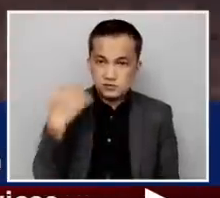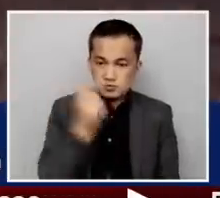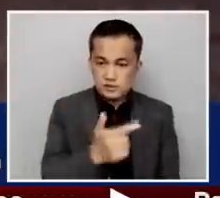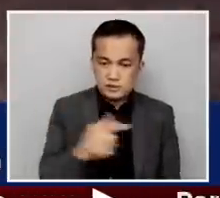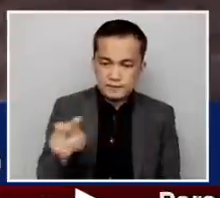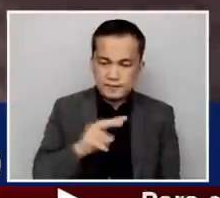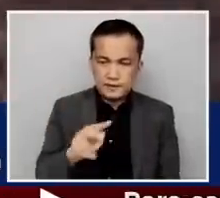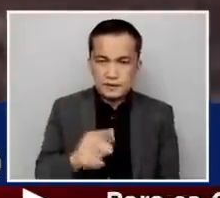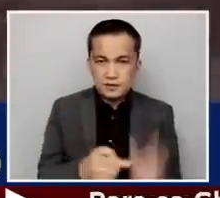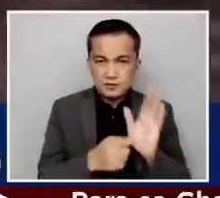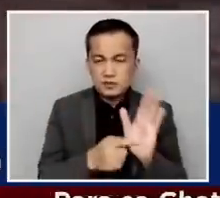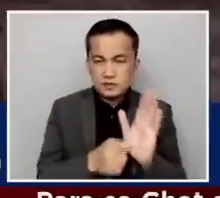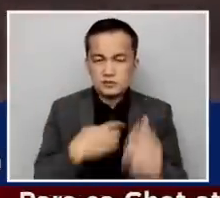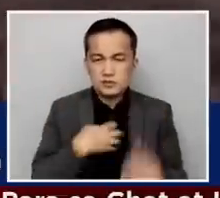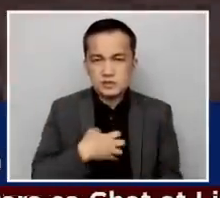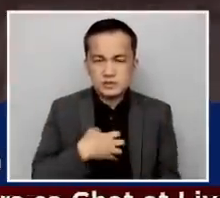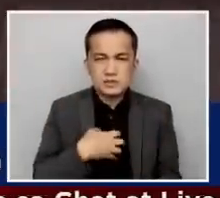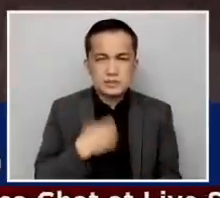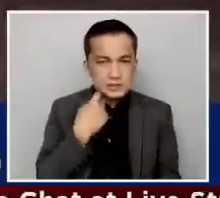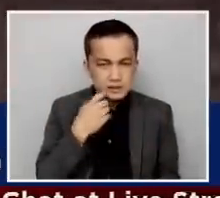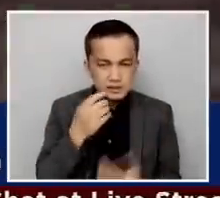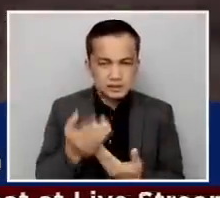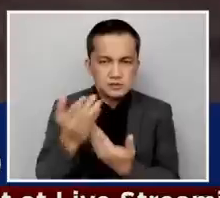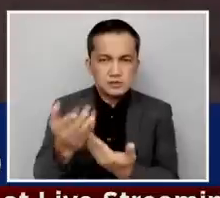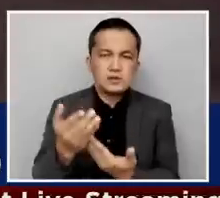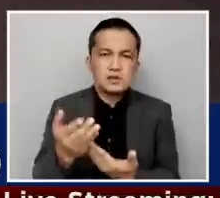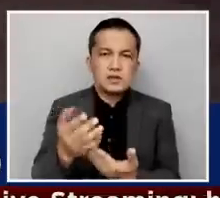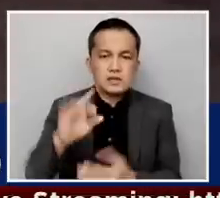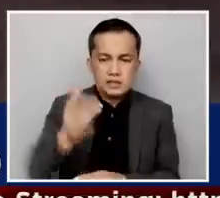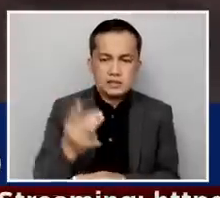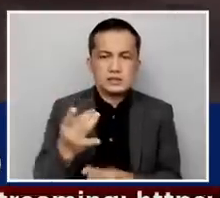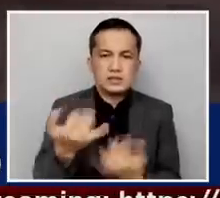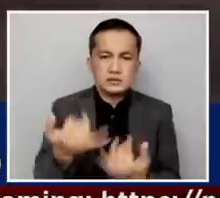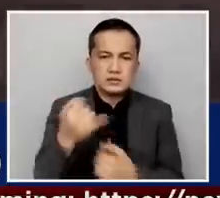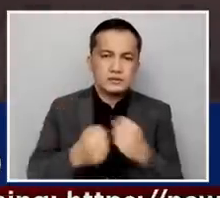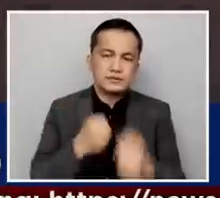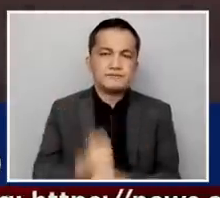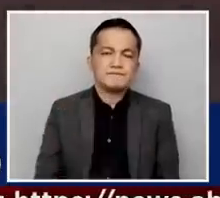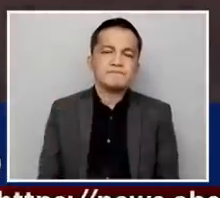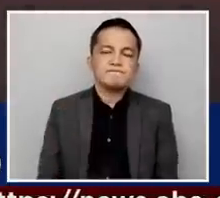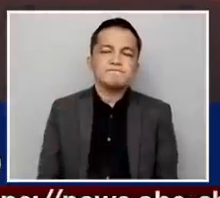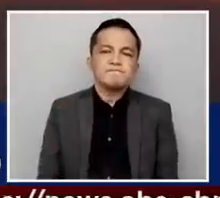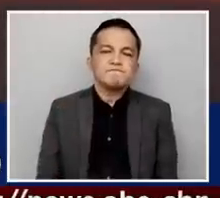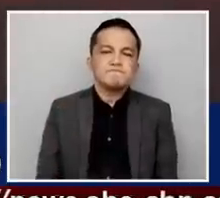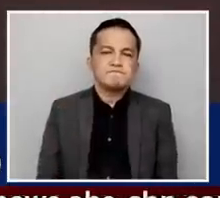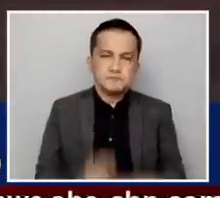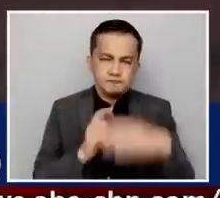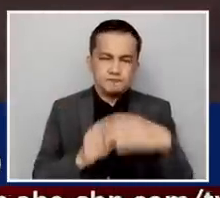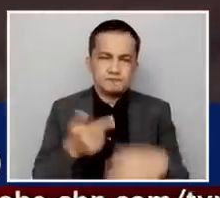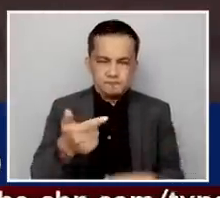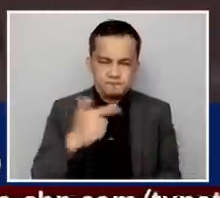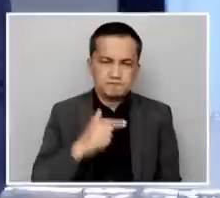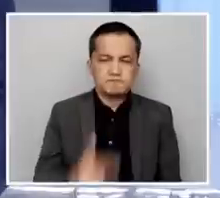inihain kanina ay ikawalo na ngayong taon. Pia Gutierrez, ABS-CBN News.